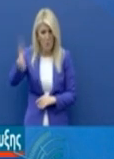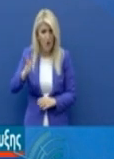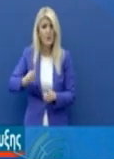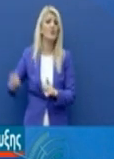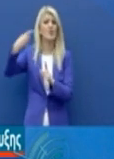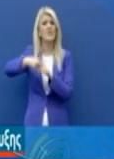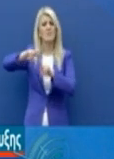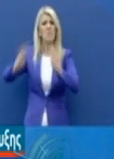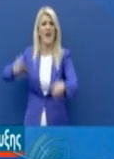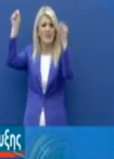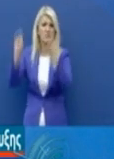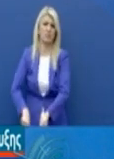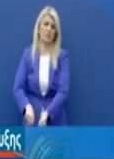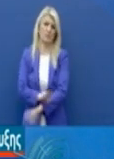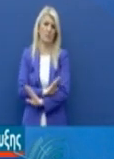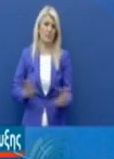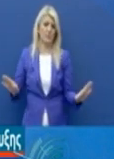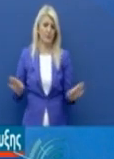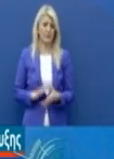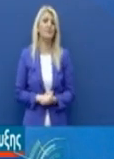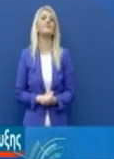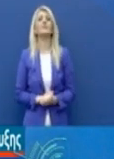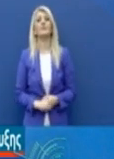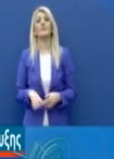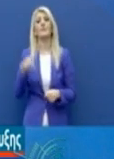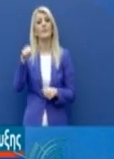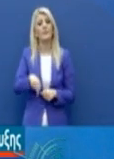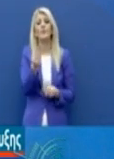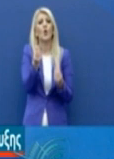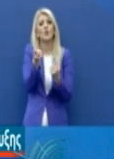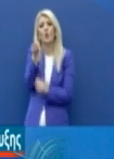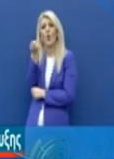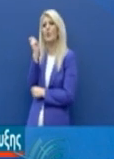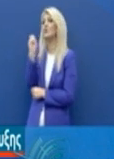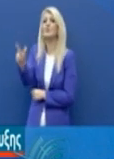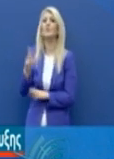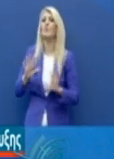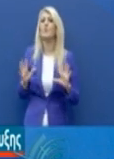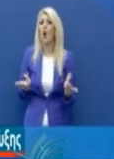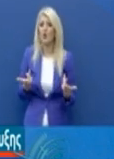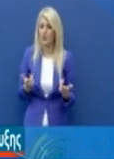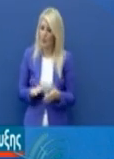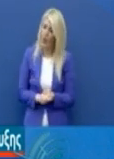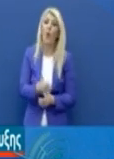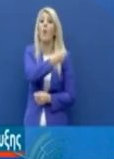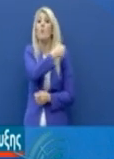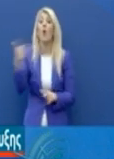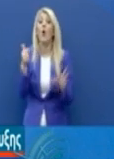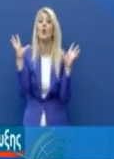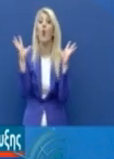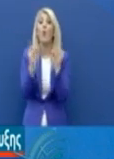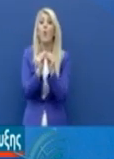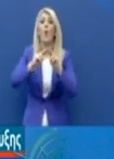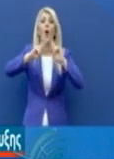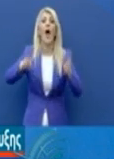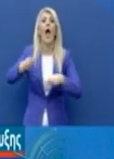Σύμφωνα με όλους τους υπολογισμούς αυτούς που έχουμε κάνει, το Click Away μπορεί να λειτουργήσει μόνο στις επιχειρήσεις που έχουν